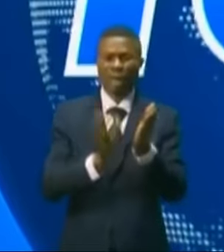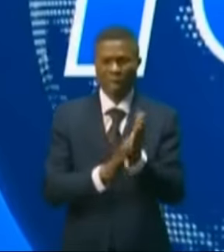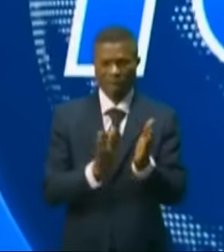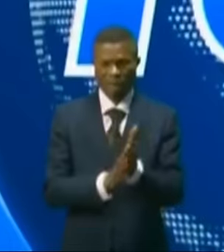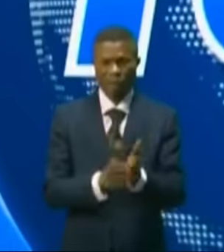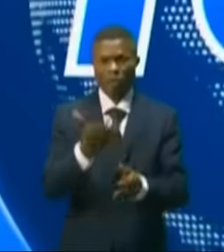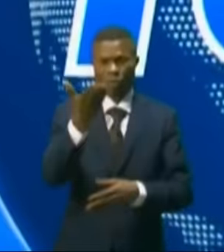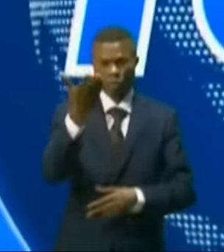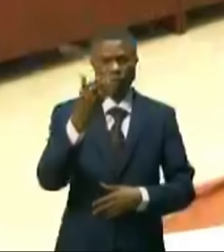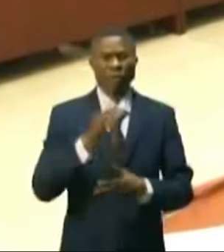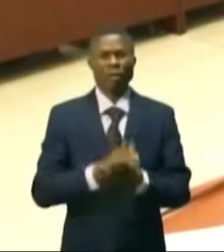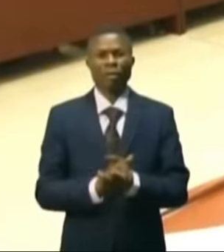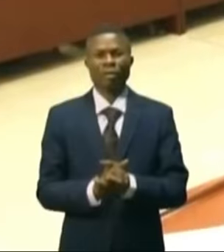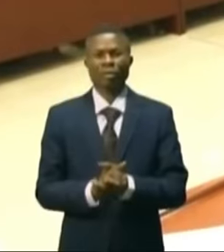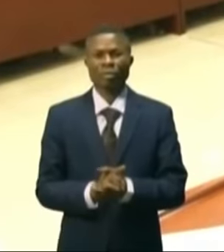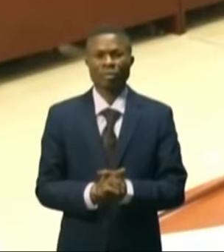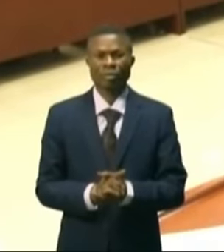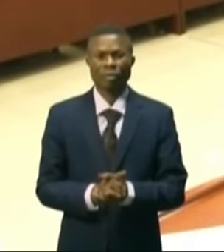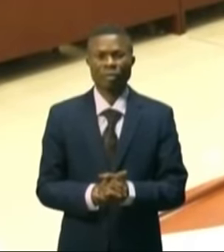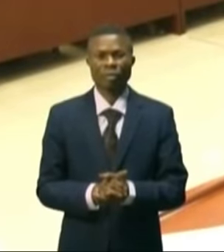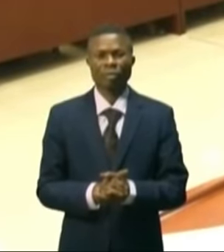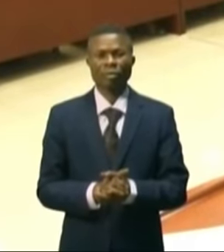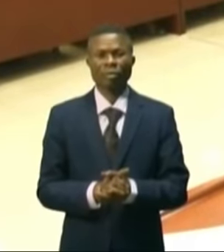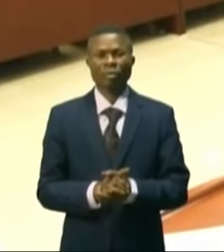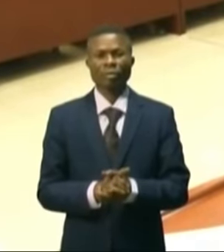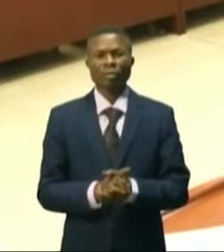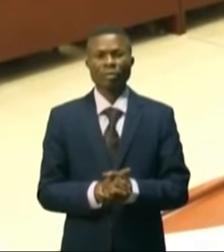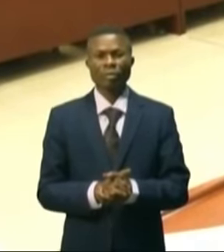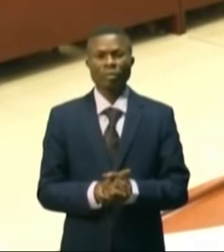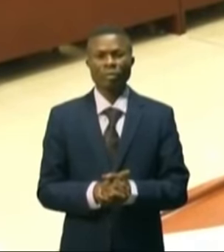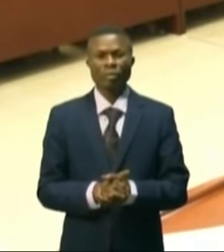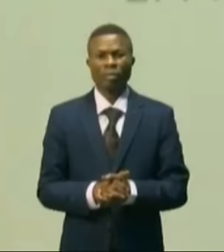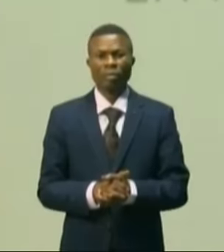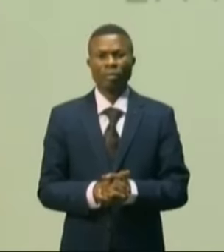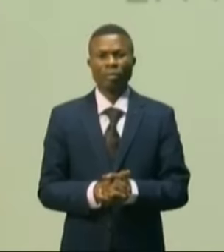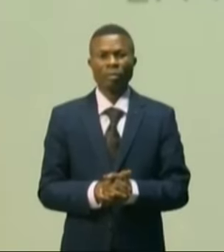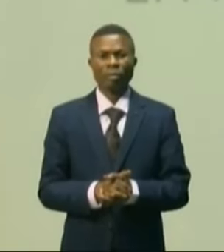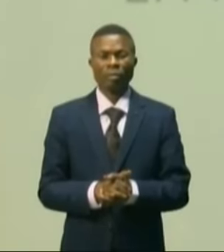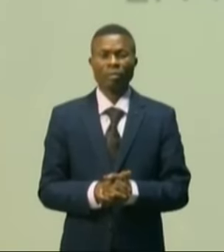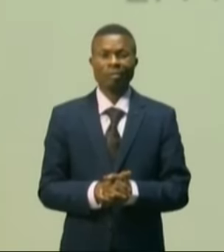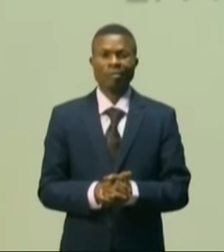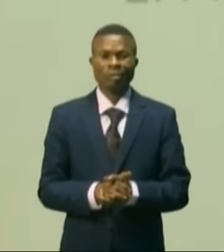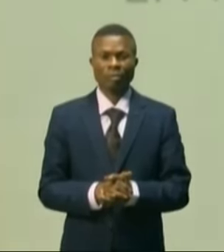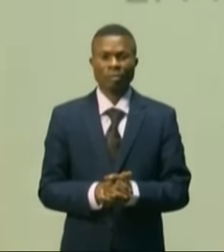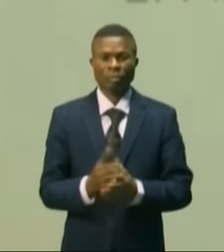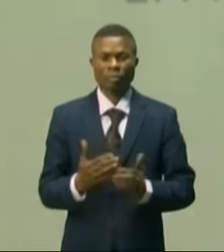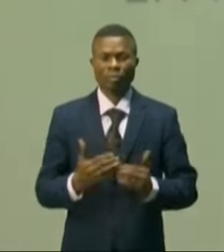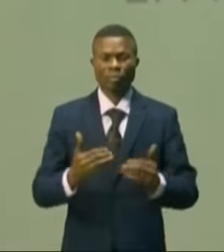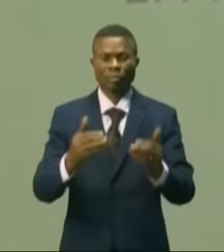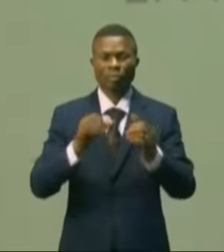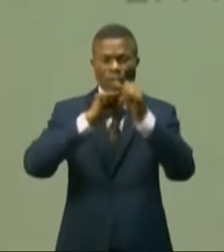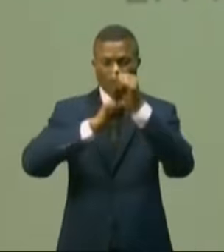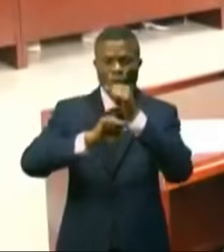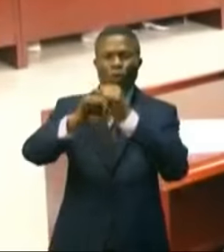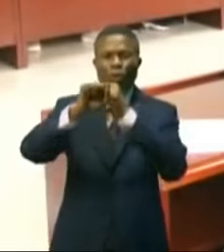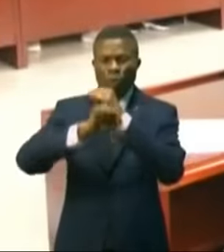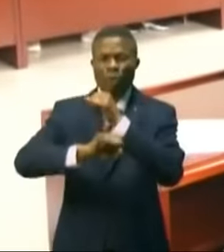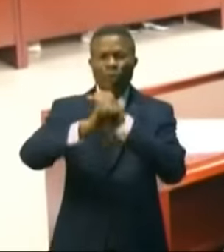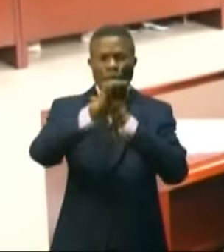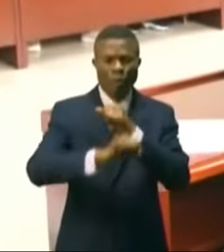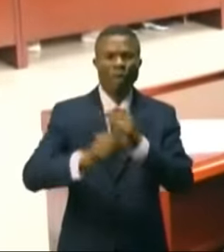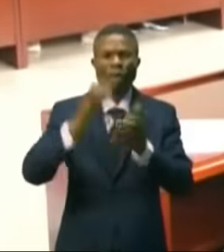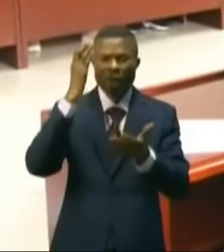les reportages. Cette activité entre dans le cadre de la poursuite de la campagne de sensibilisation contre